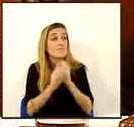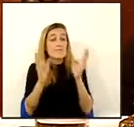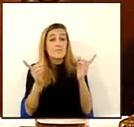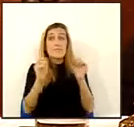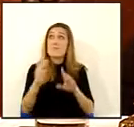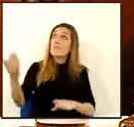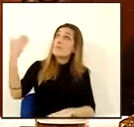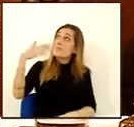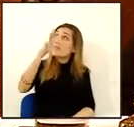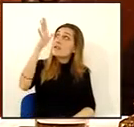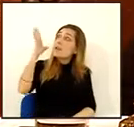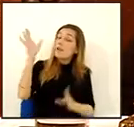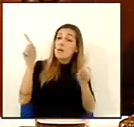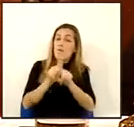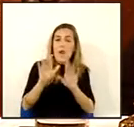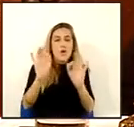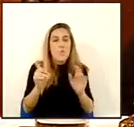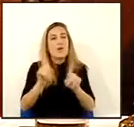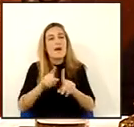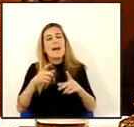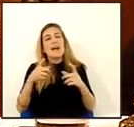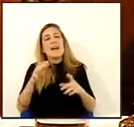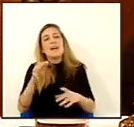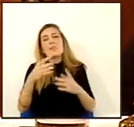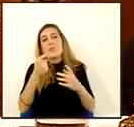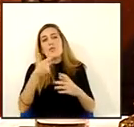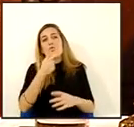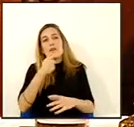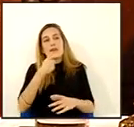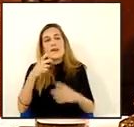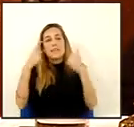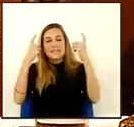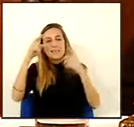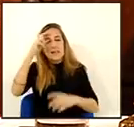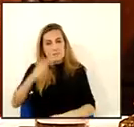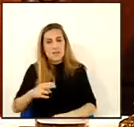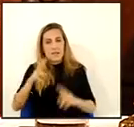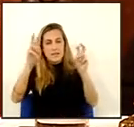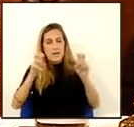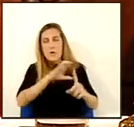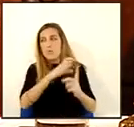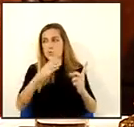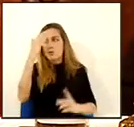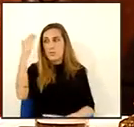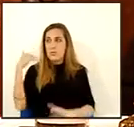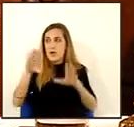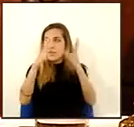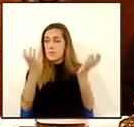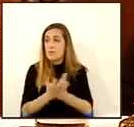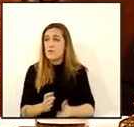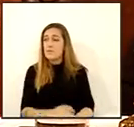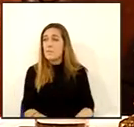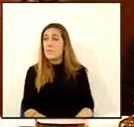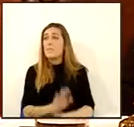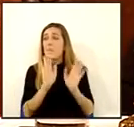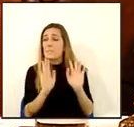havia, però sí que ens agradaria poder respectar una mica aquesta singularitat que tenia de la cultura popular d'arreu del món. Però en tot cas no serà